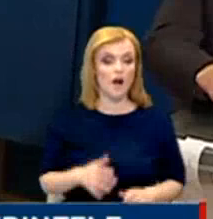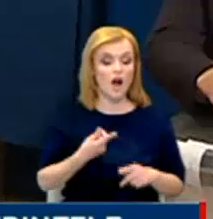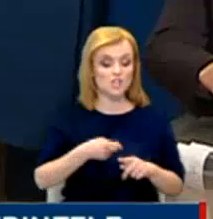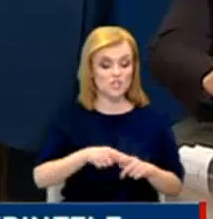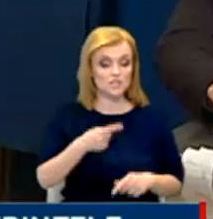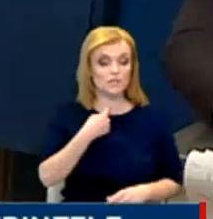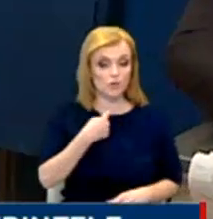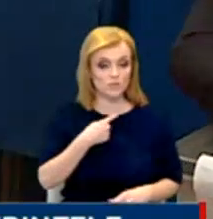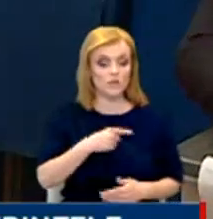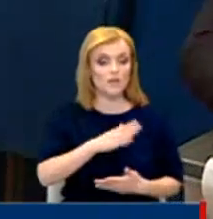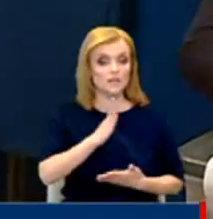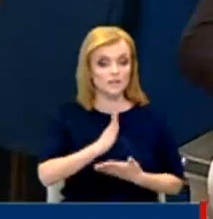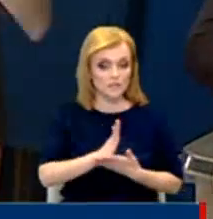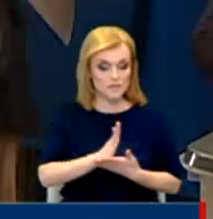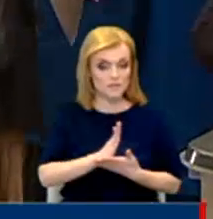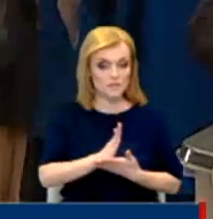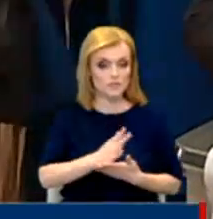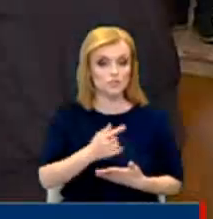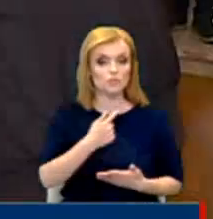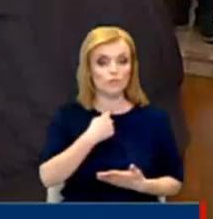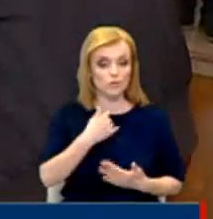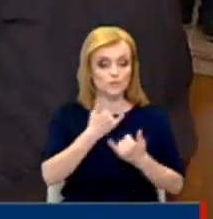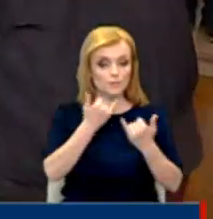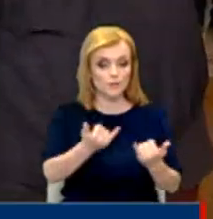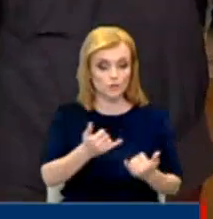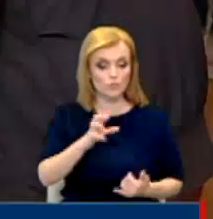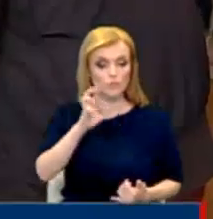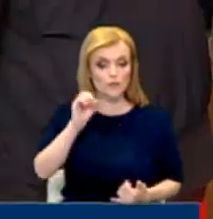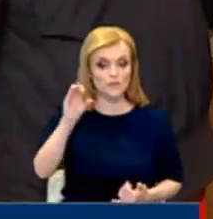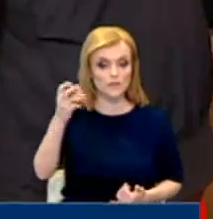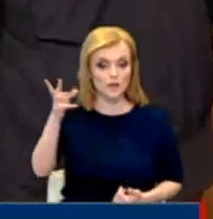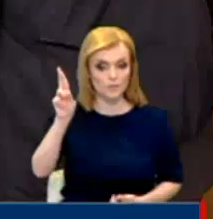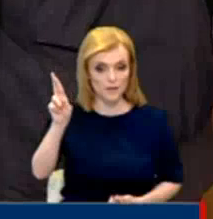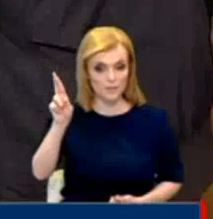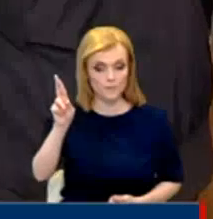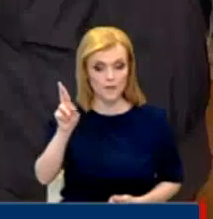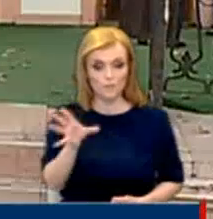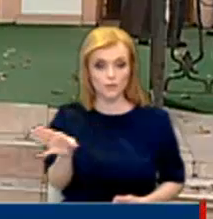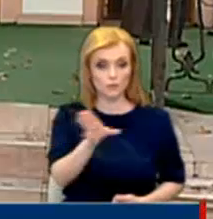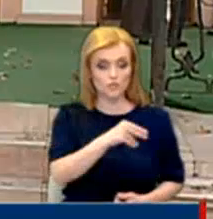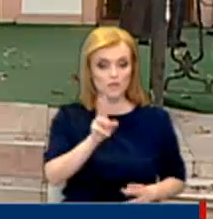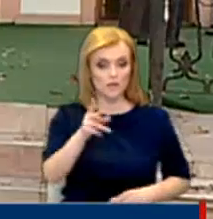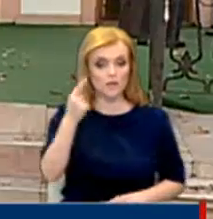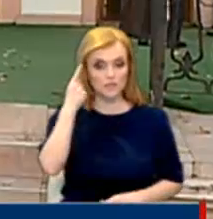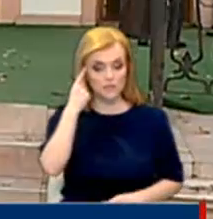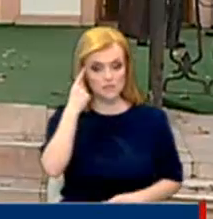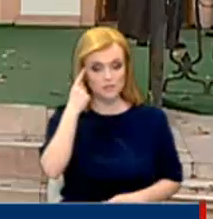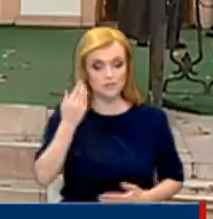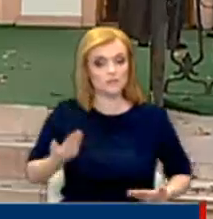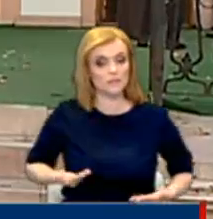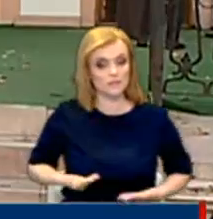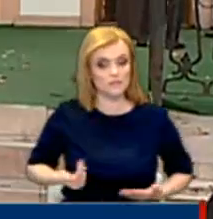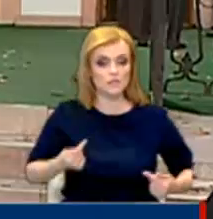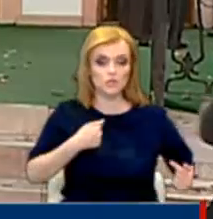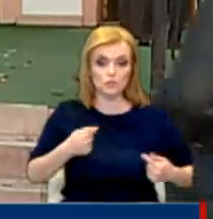timpului, este și un vot dat pentru Basarabia, pentru basarabeni, pentru toți cei care gândesc, trăiesc,